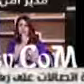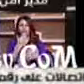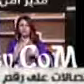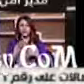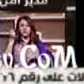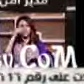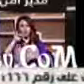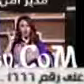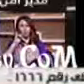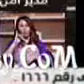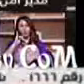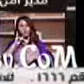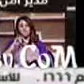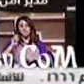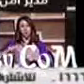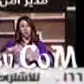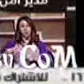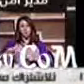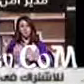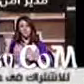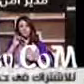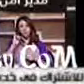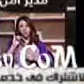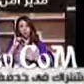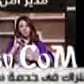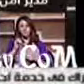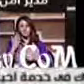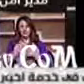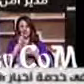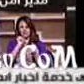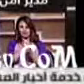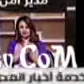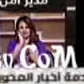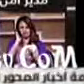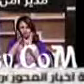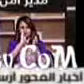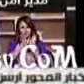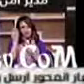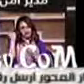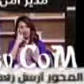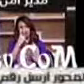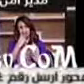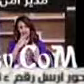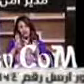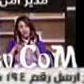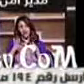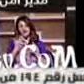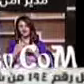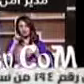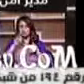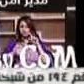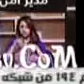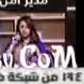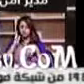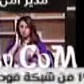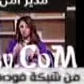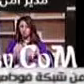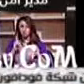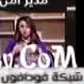مدير الامن في محيط الشوارع الجانبيه خوفا خوفا من وقوع الشبكات اوسع